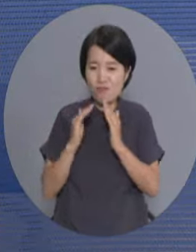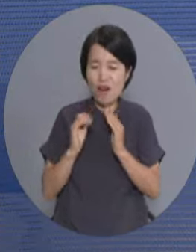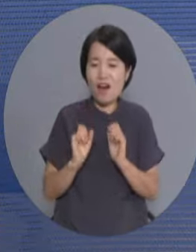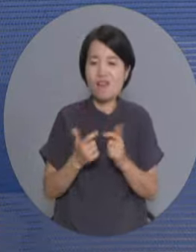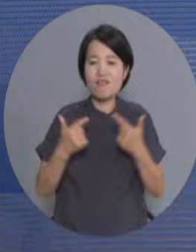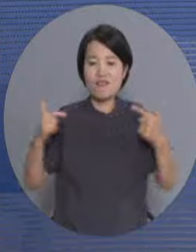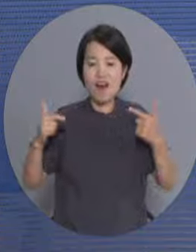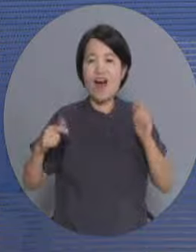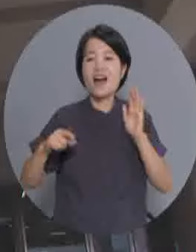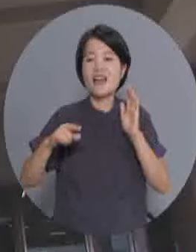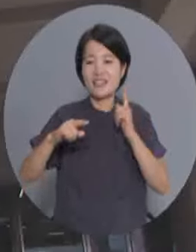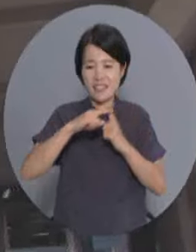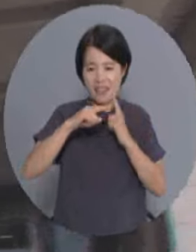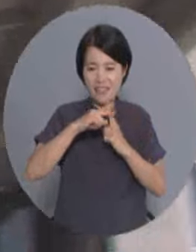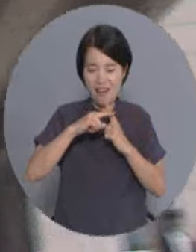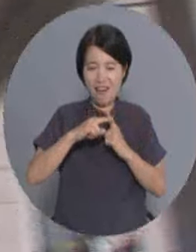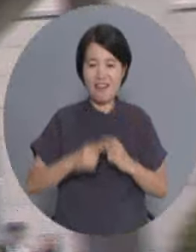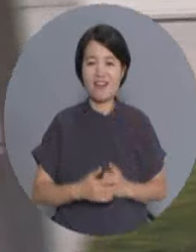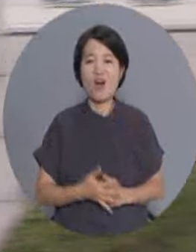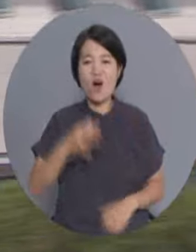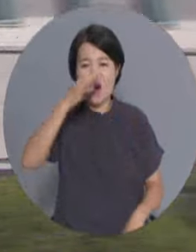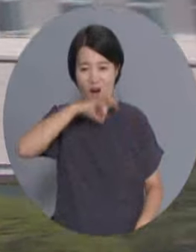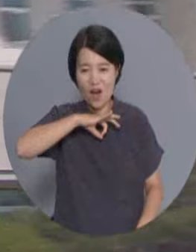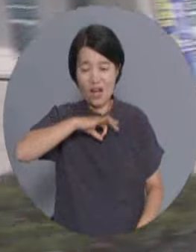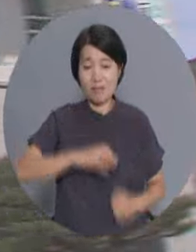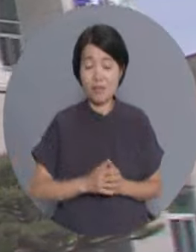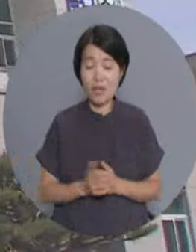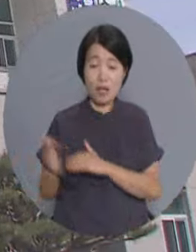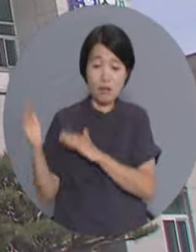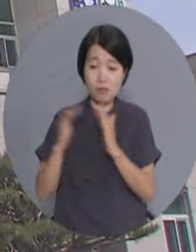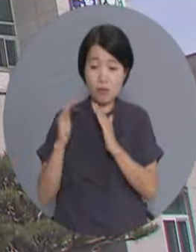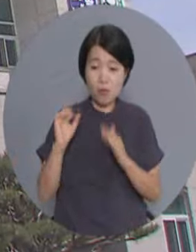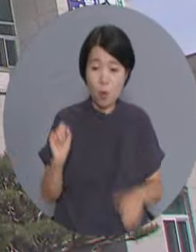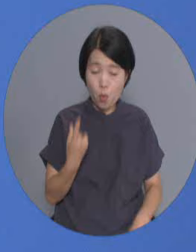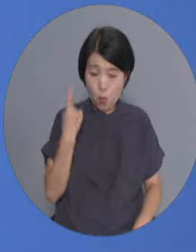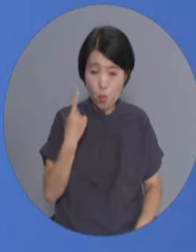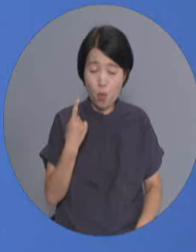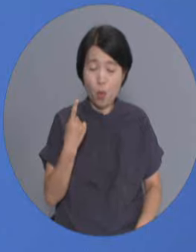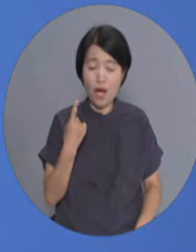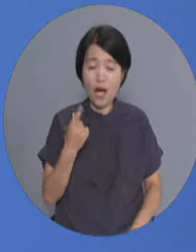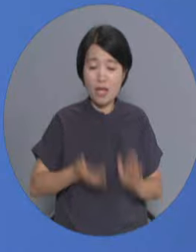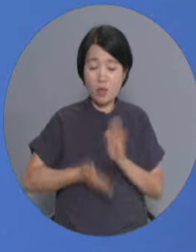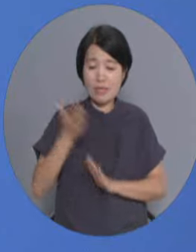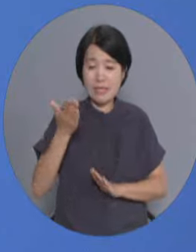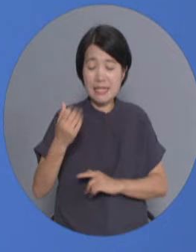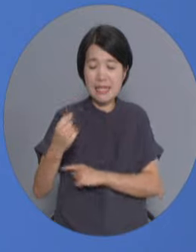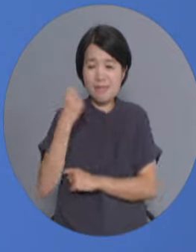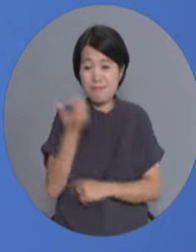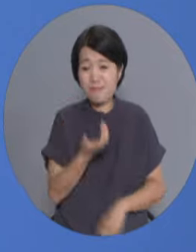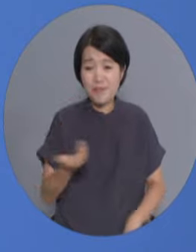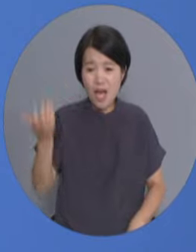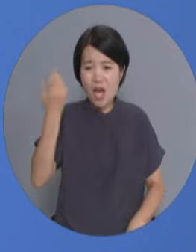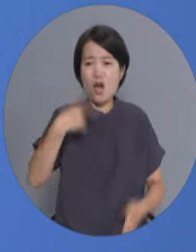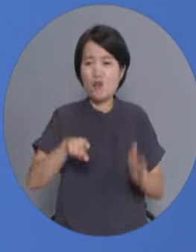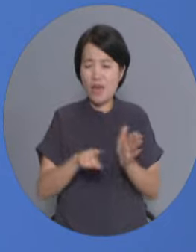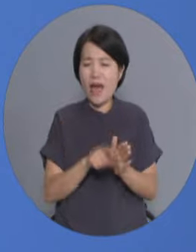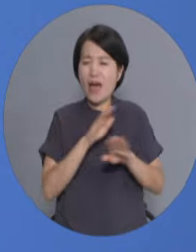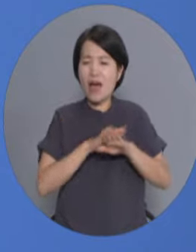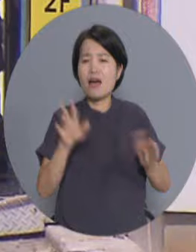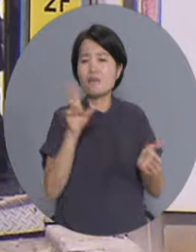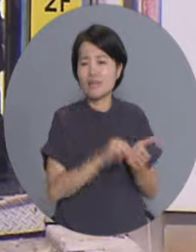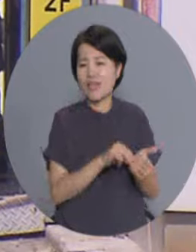요인이 될 거라고 봅니다. 광양시가 지속적인 인구 유입을 통한 도시 경쟁력을 키워내기 위해서는 과제도 없진